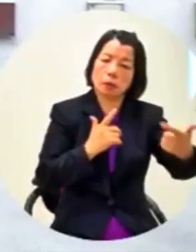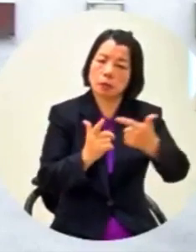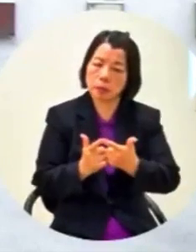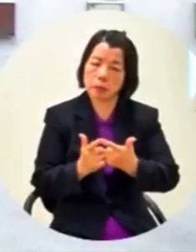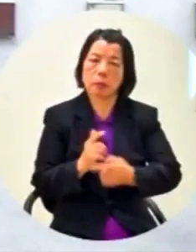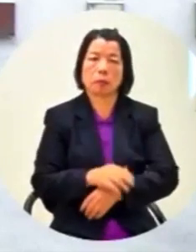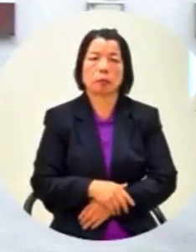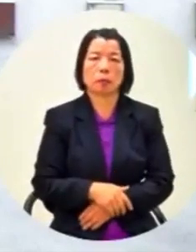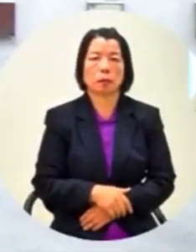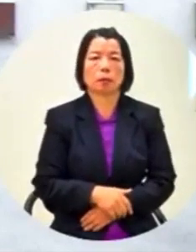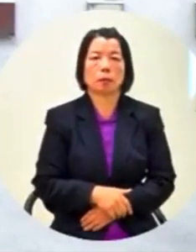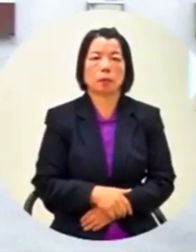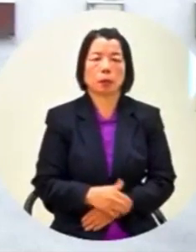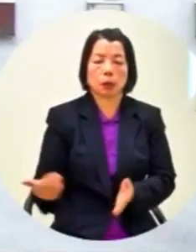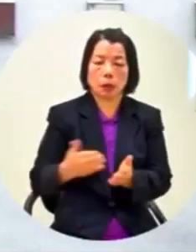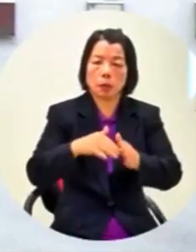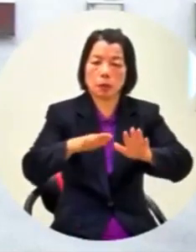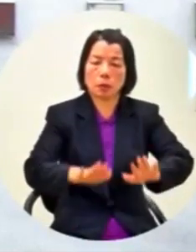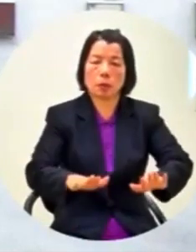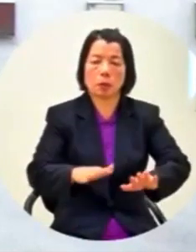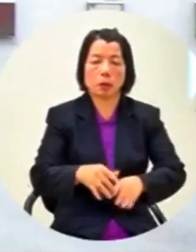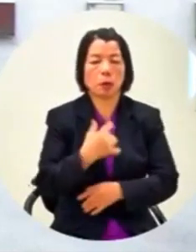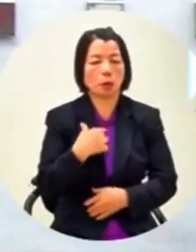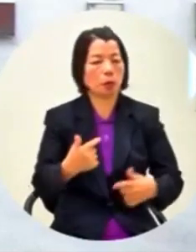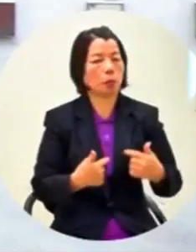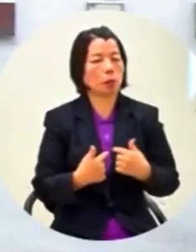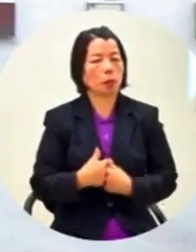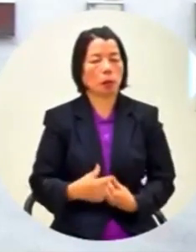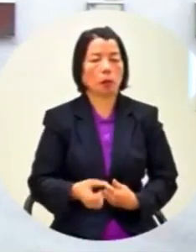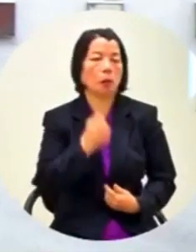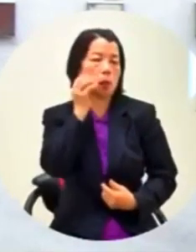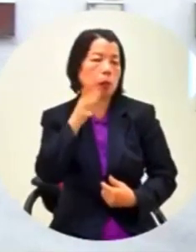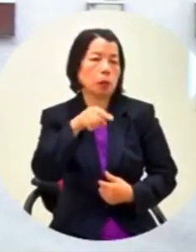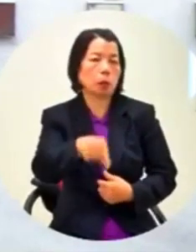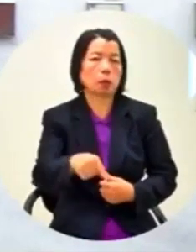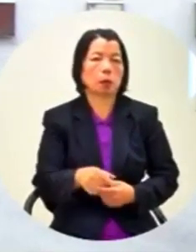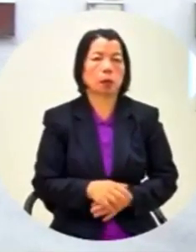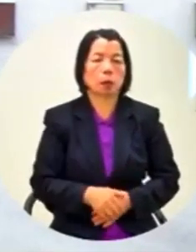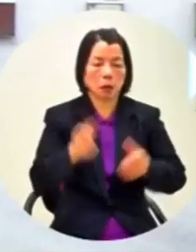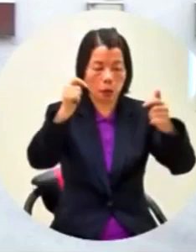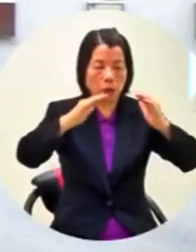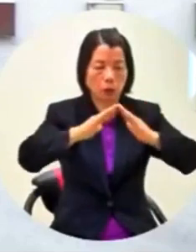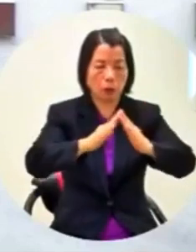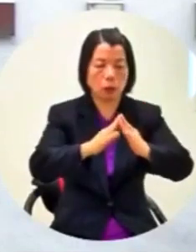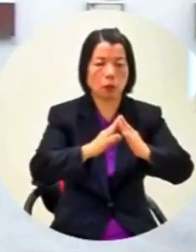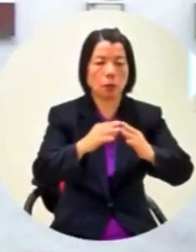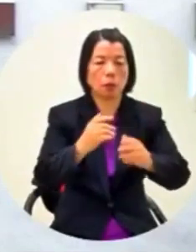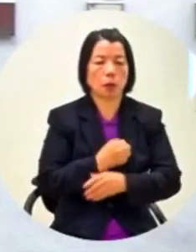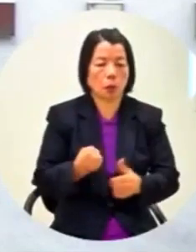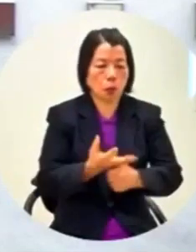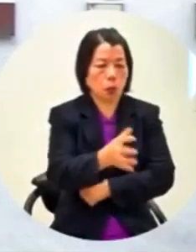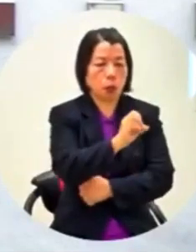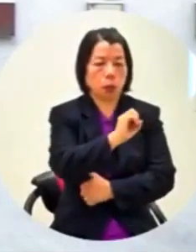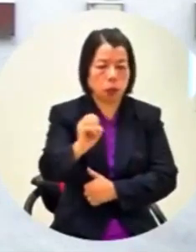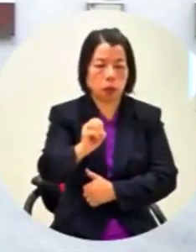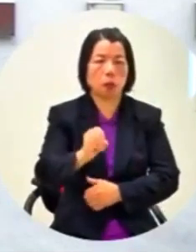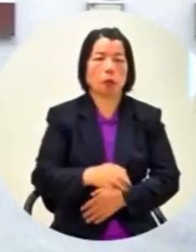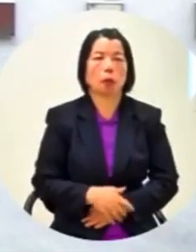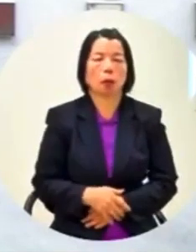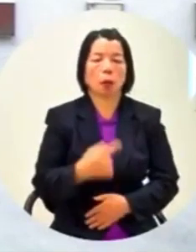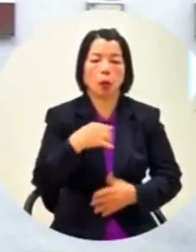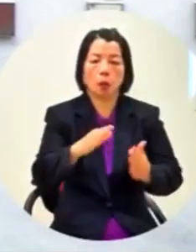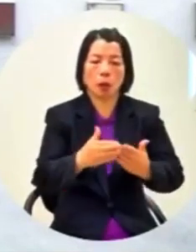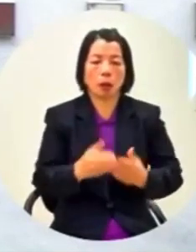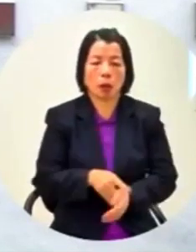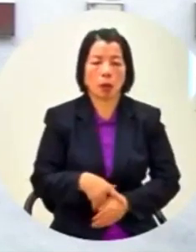前，我们很自豪，高雄市本土确诊是零，但是我们完全不敢掉以轻心。